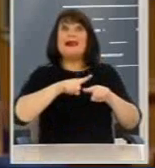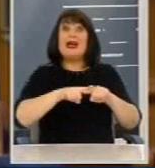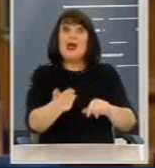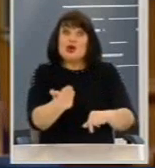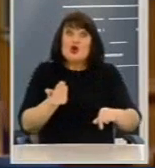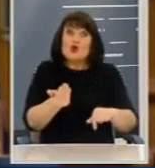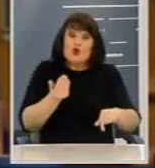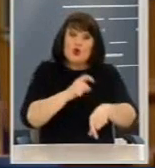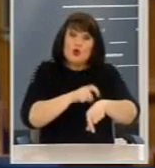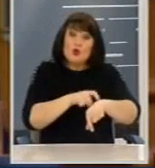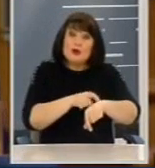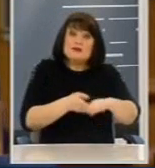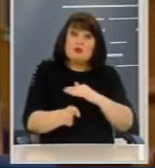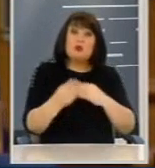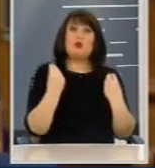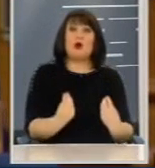έγκαιρα και με καλό